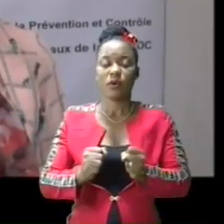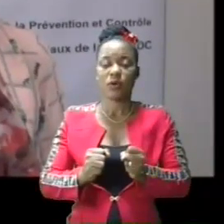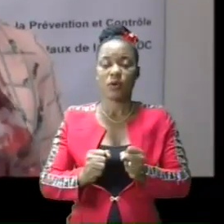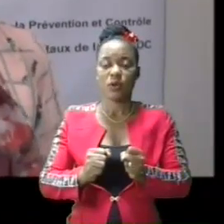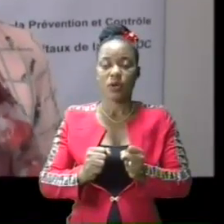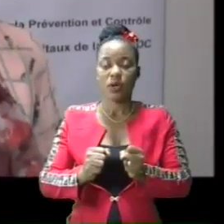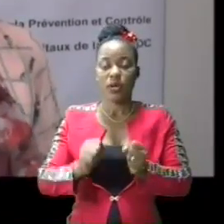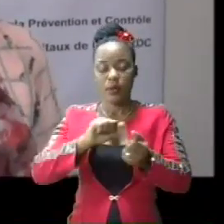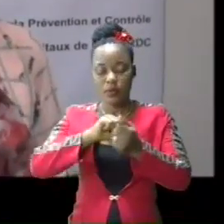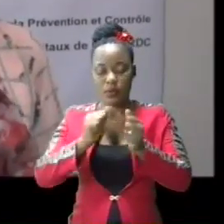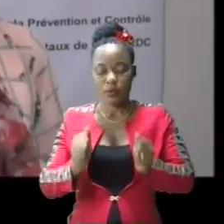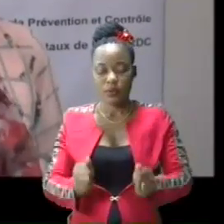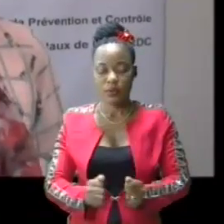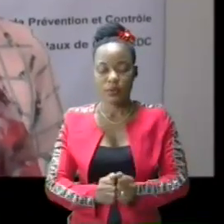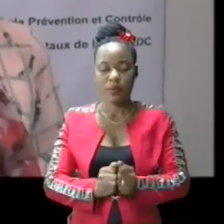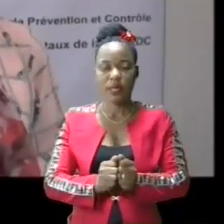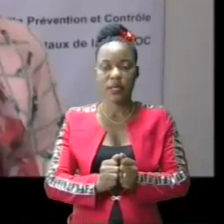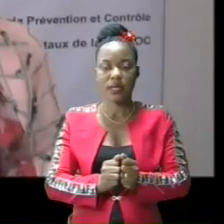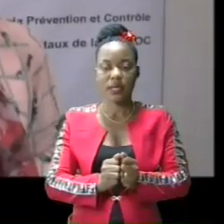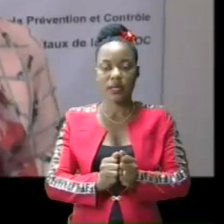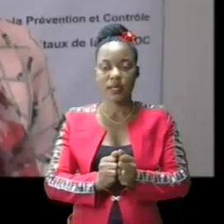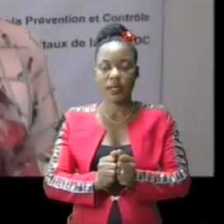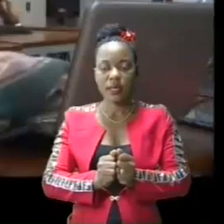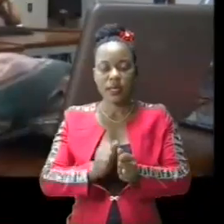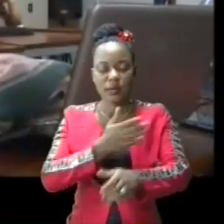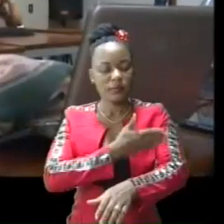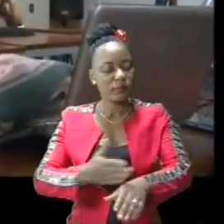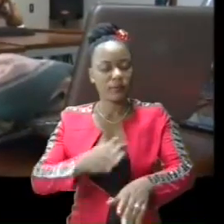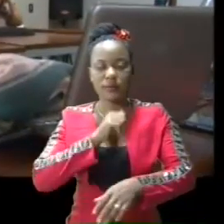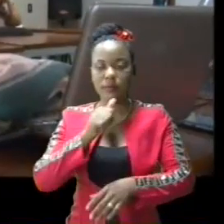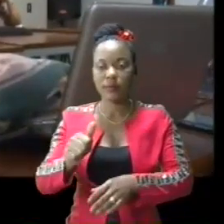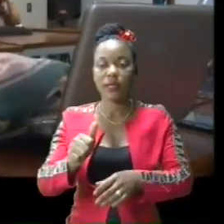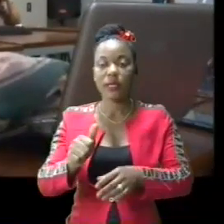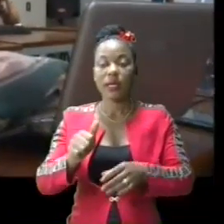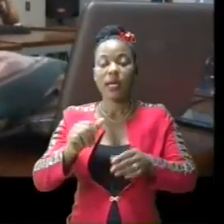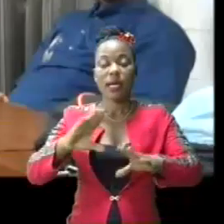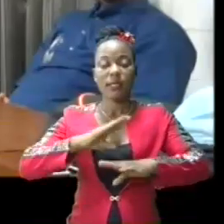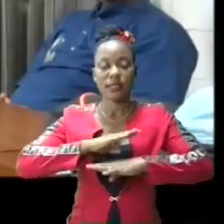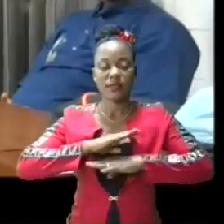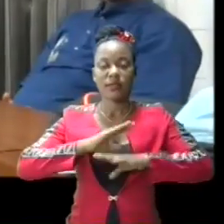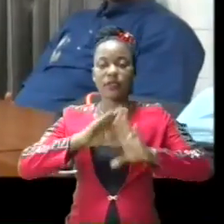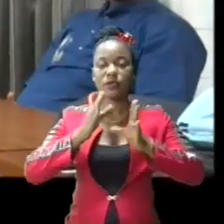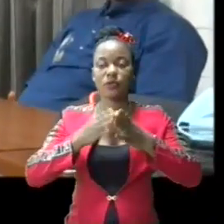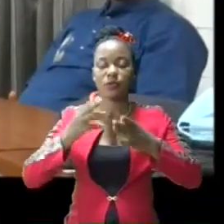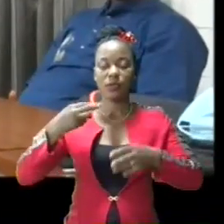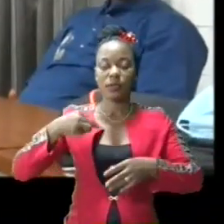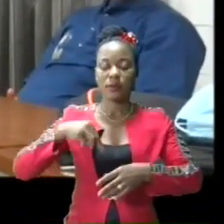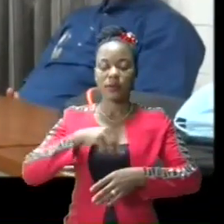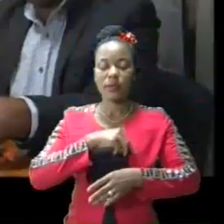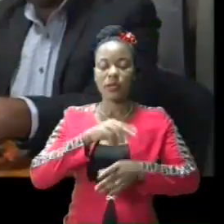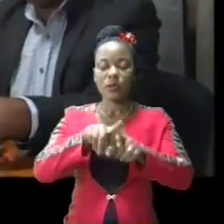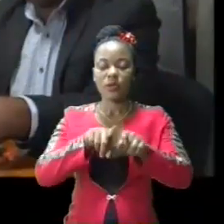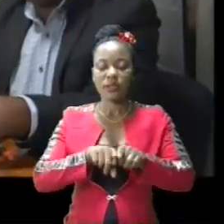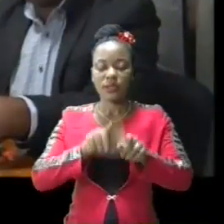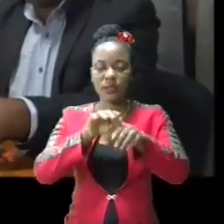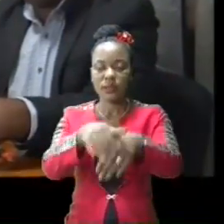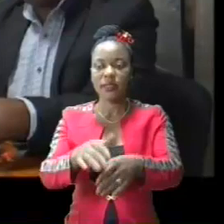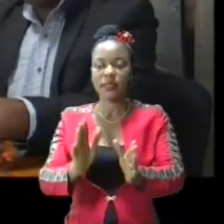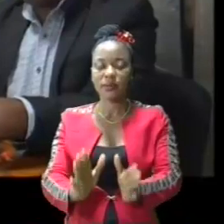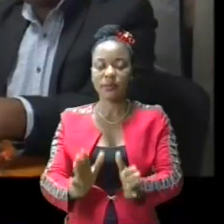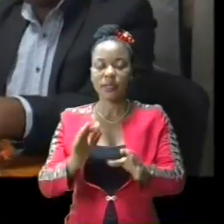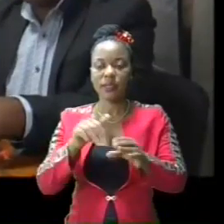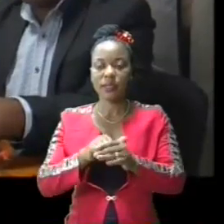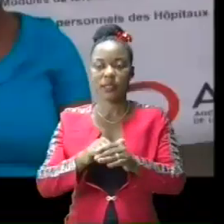la situation ne puisse pas défaillir. C'était à la satisfaction des participants de la plateforme hospitalière